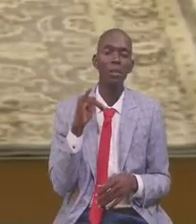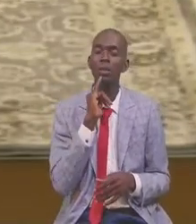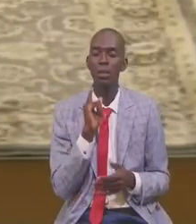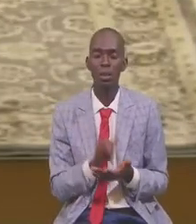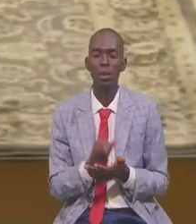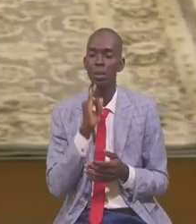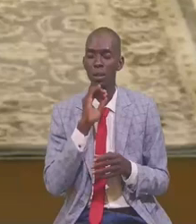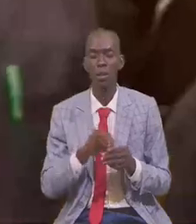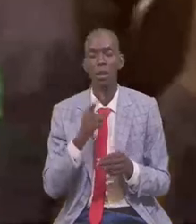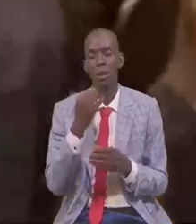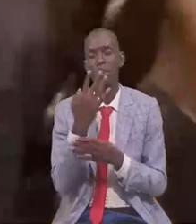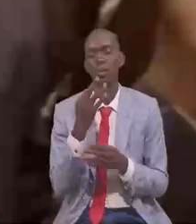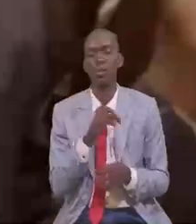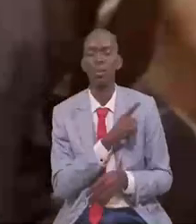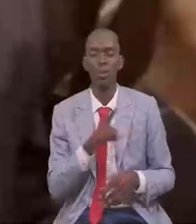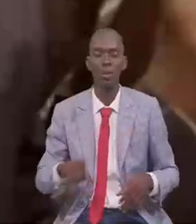Seigneur.